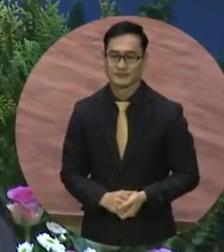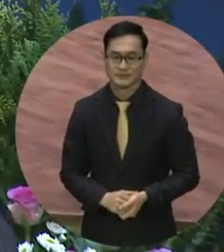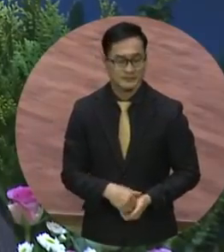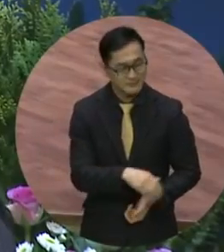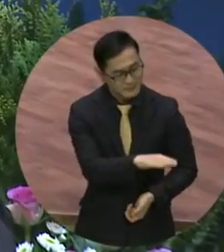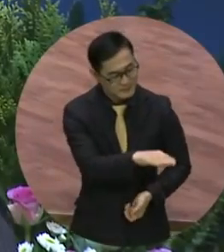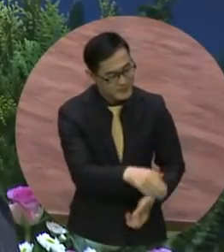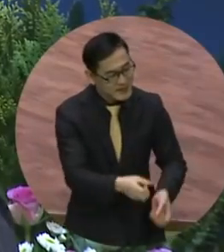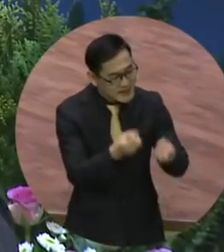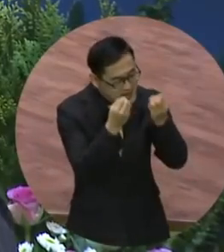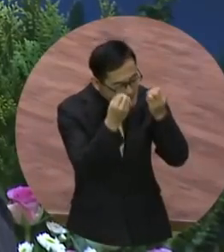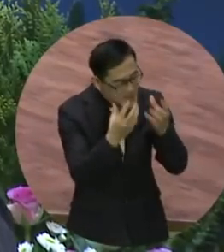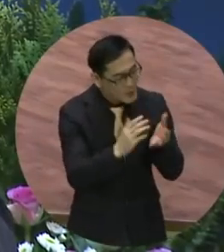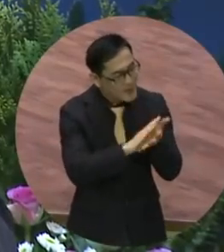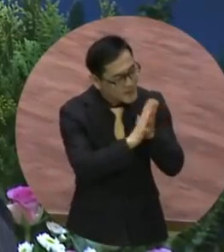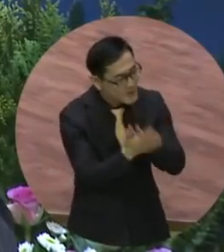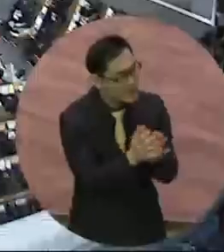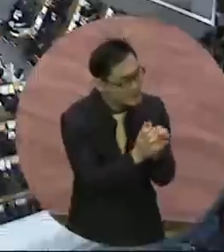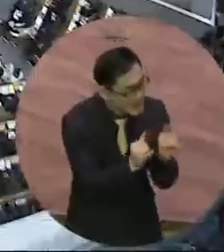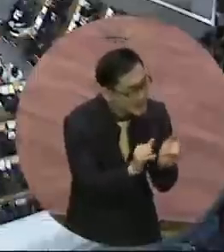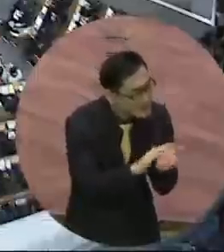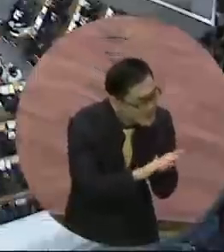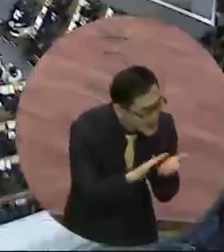성도님은 새로운 사람입니다.